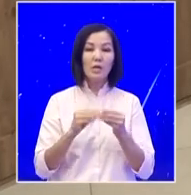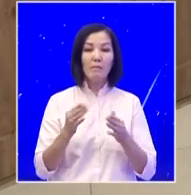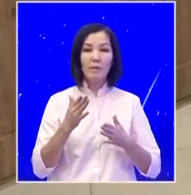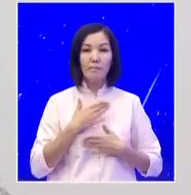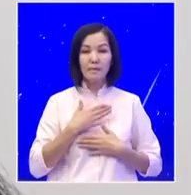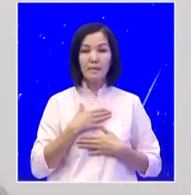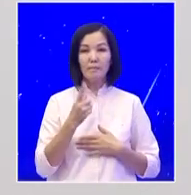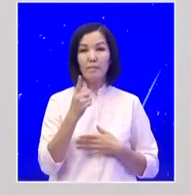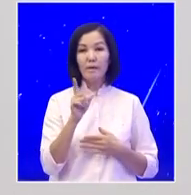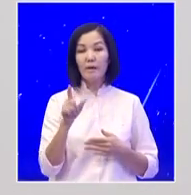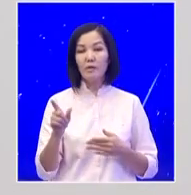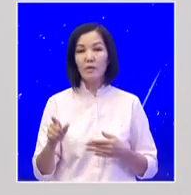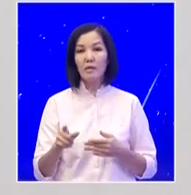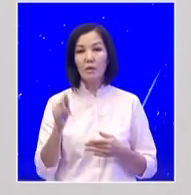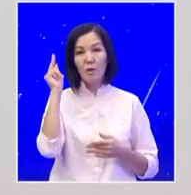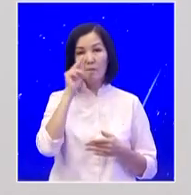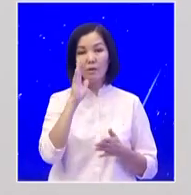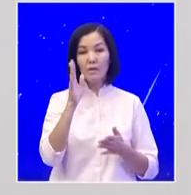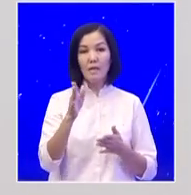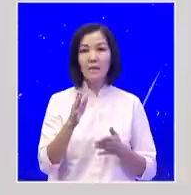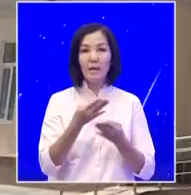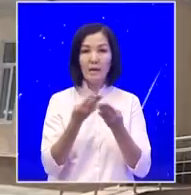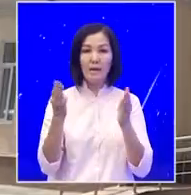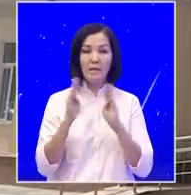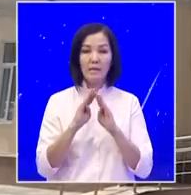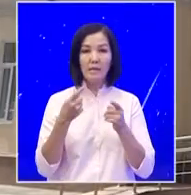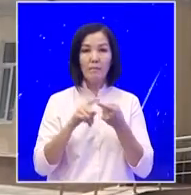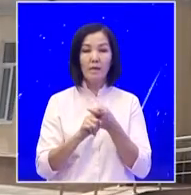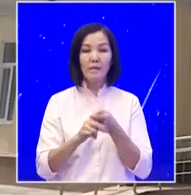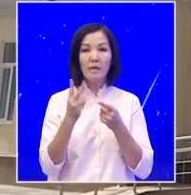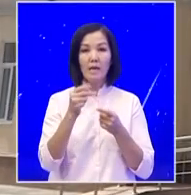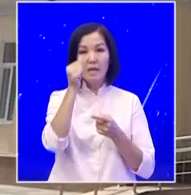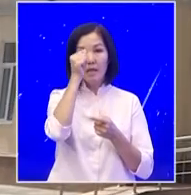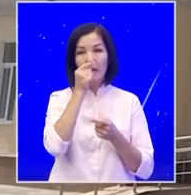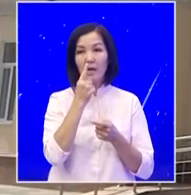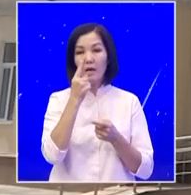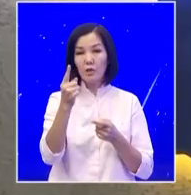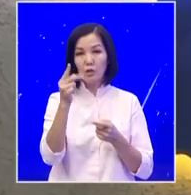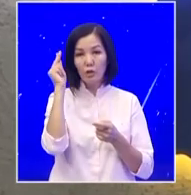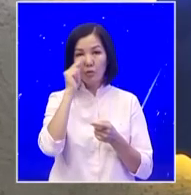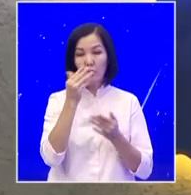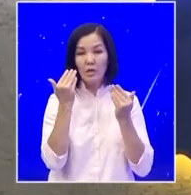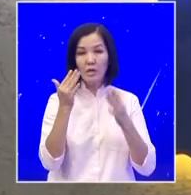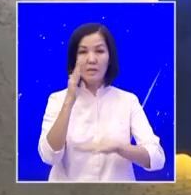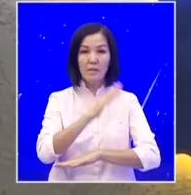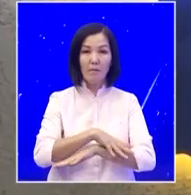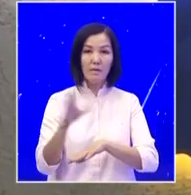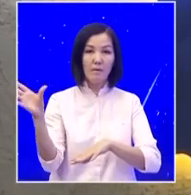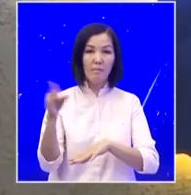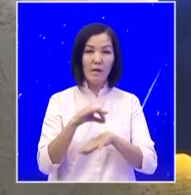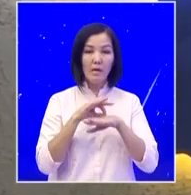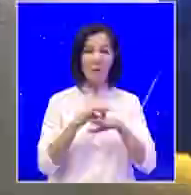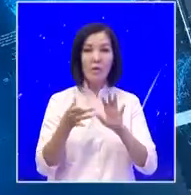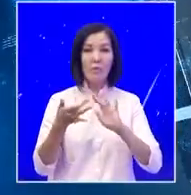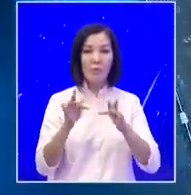жерлестеріміз бір жыл бойы академияда білім алады. Елдегі карантинге байланысты олар 2 ай қашықтықтан оқиды. Әзірге сабақтарының барлығы онлайн